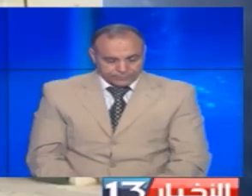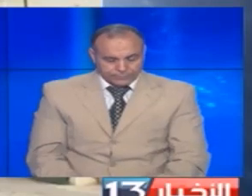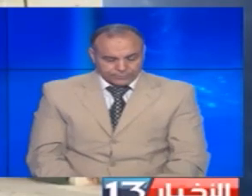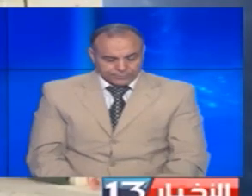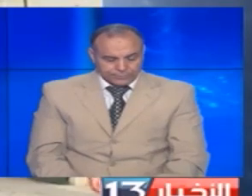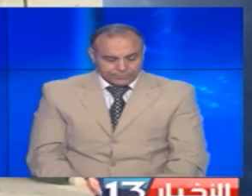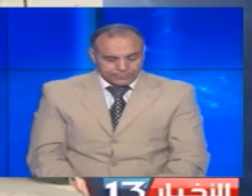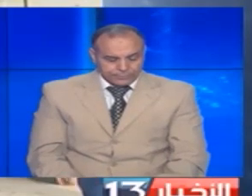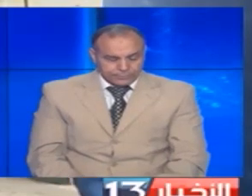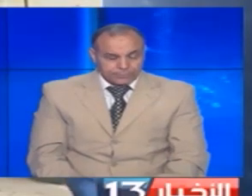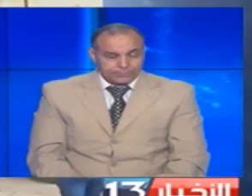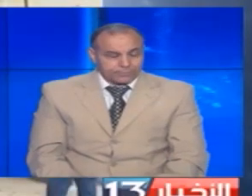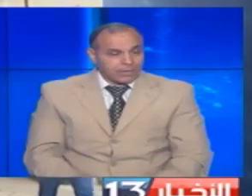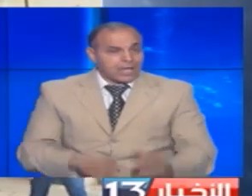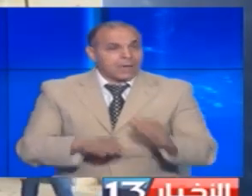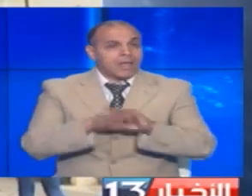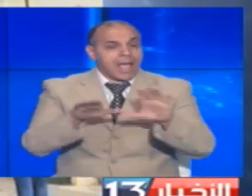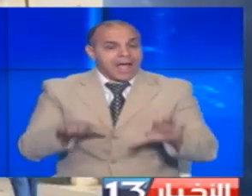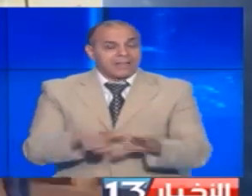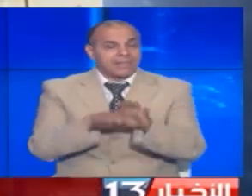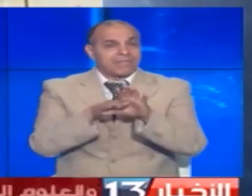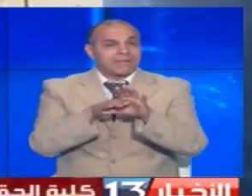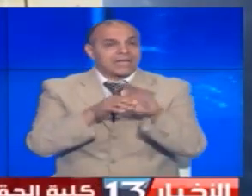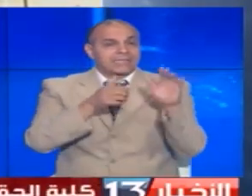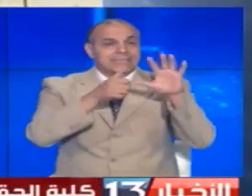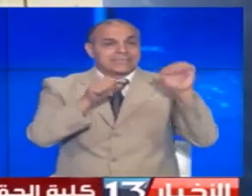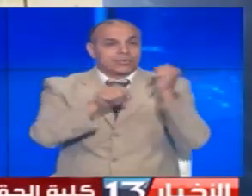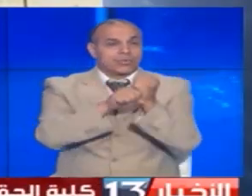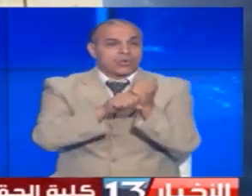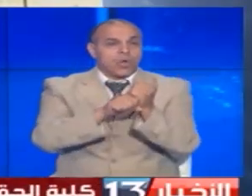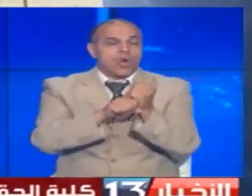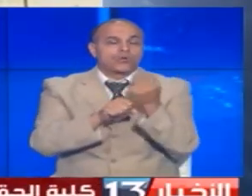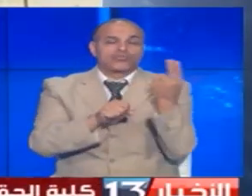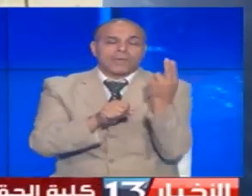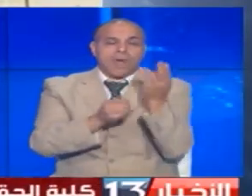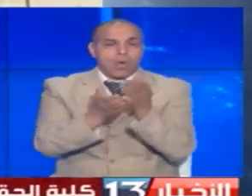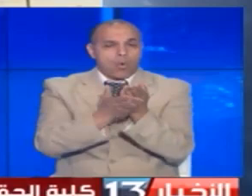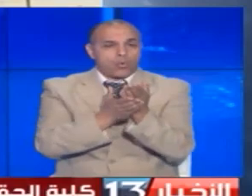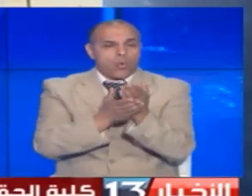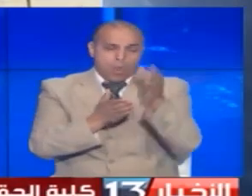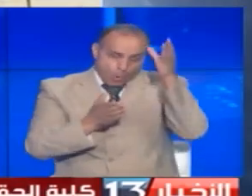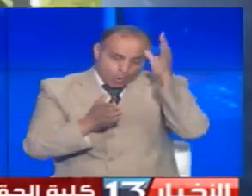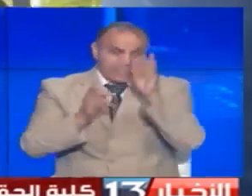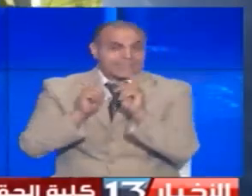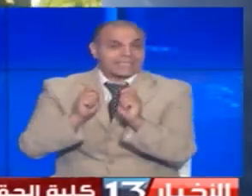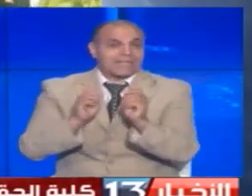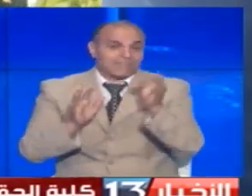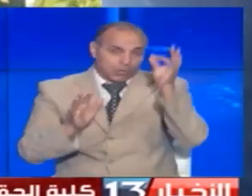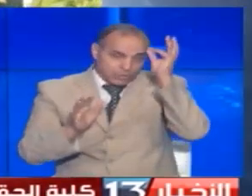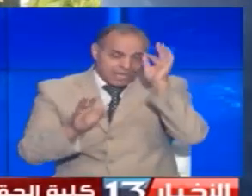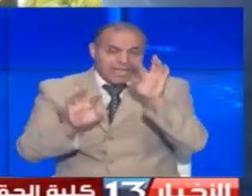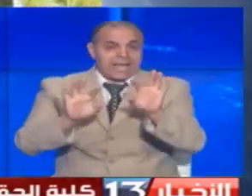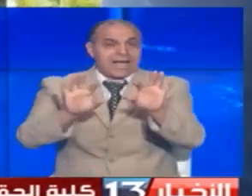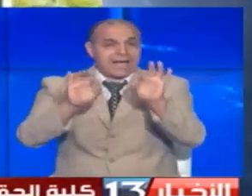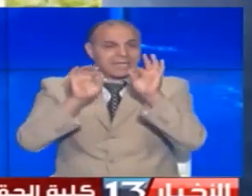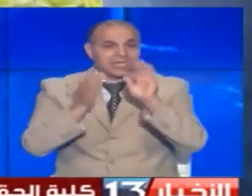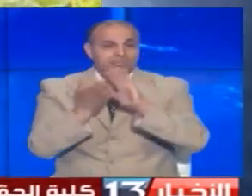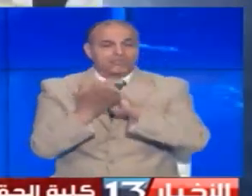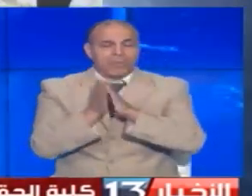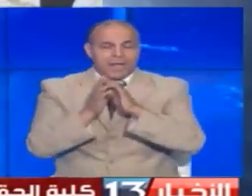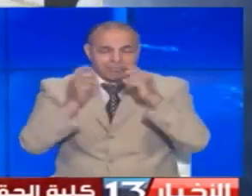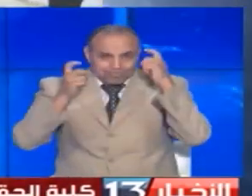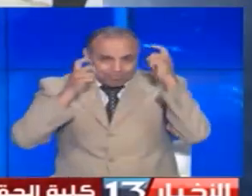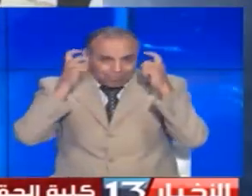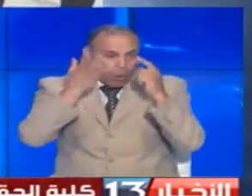في اطار الاحتفالات ب ستينيه كليات الحقوق والعلوم السياسيه بتونس اختارت جمعيه المفكره القانونيه